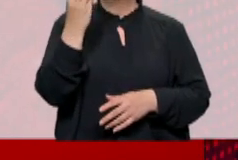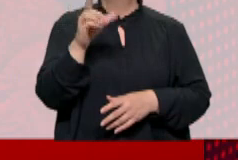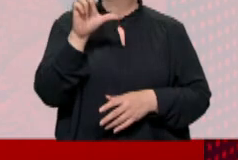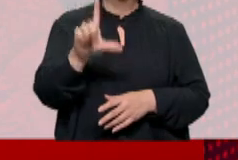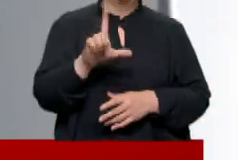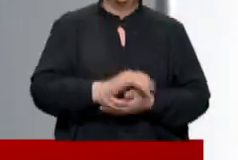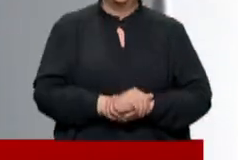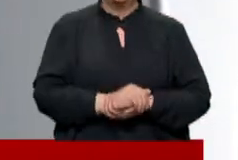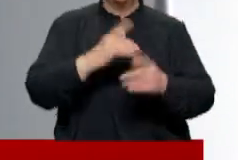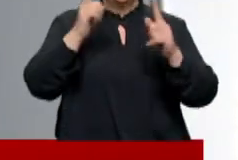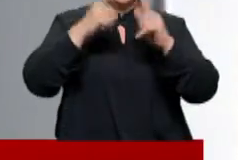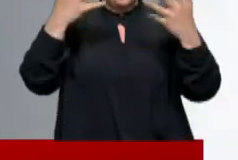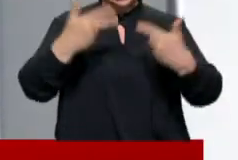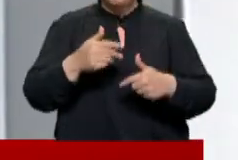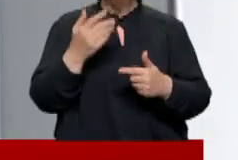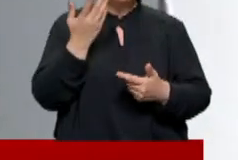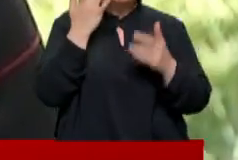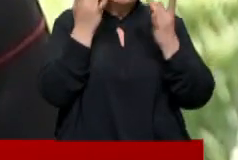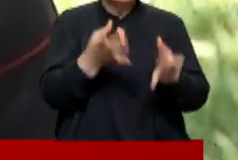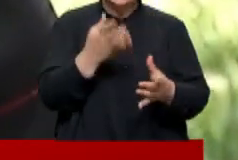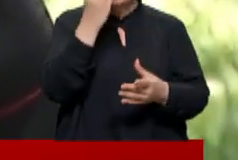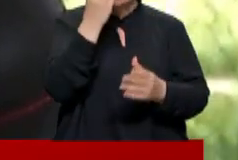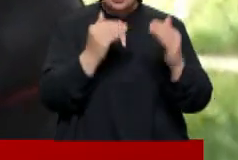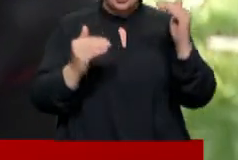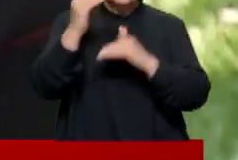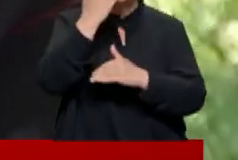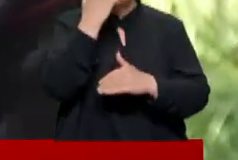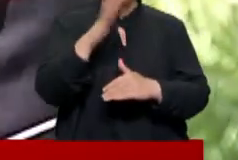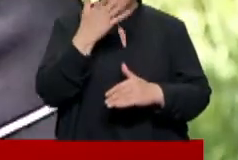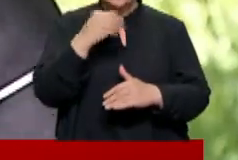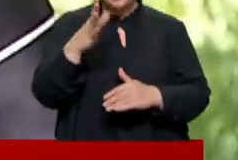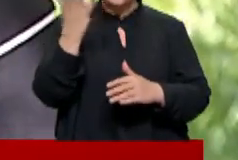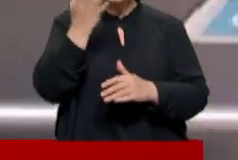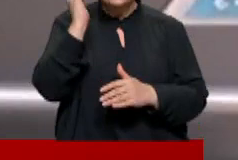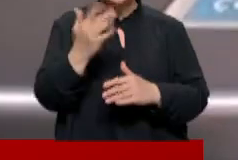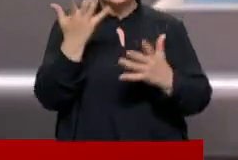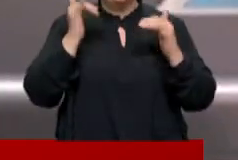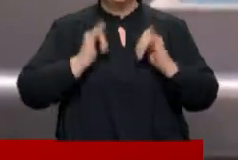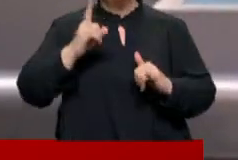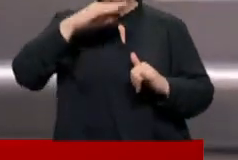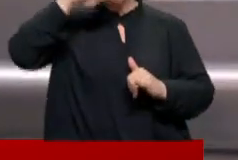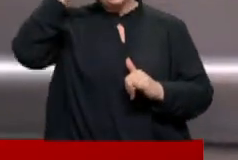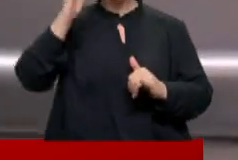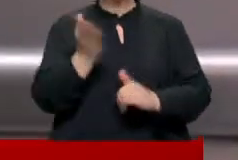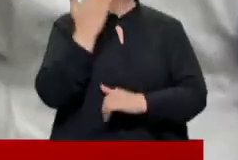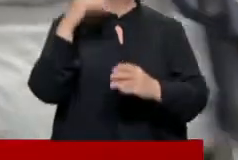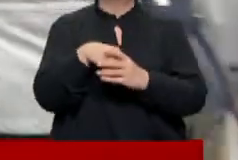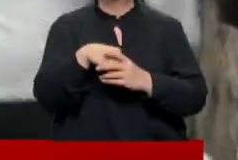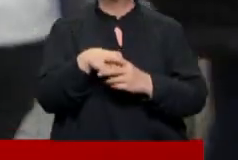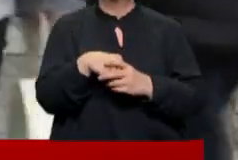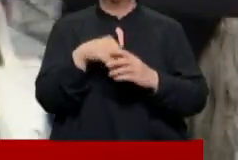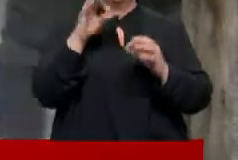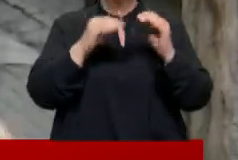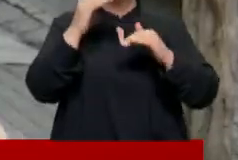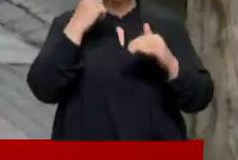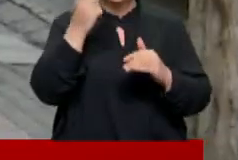lira olmalı. Hesaplar ortada. İkramiyenin artmasını bekliyor emekli. En azından daha rahat bir bayram geçirebilmek için. Enflasyon